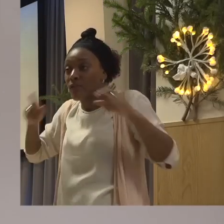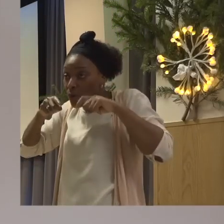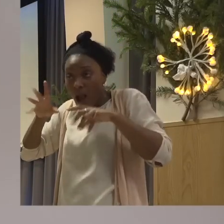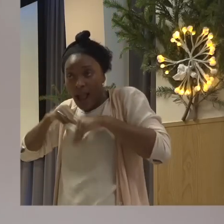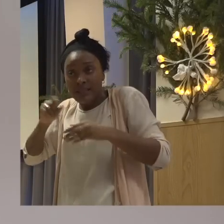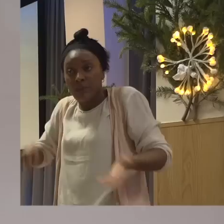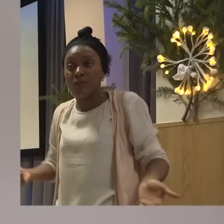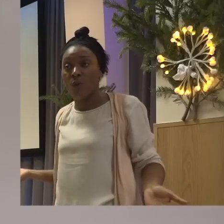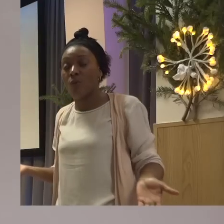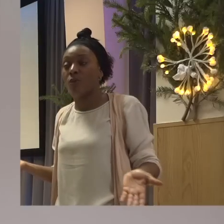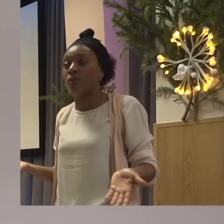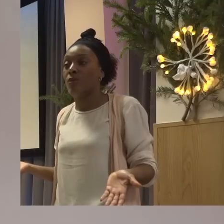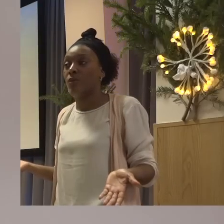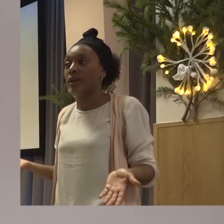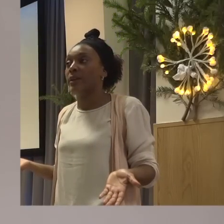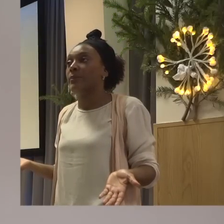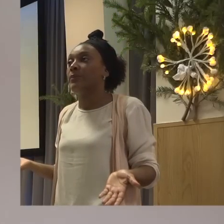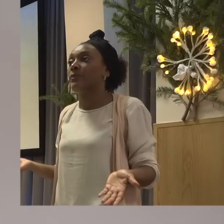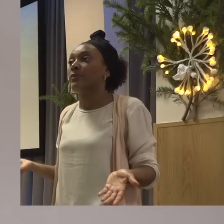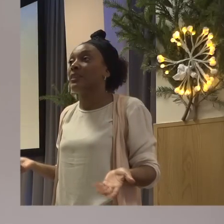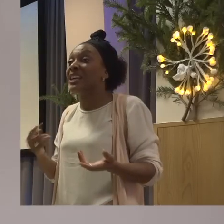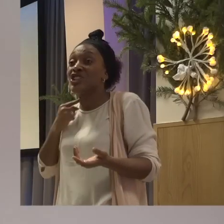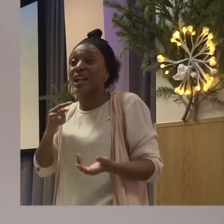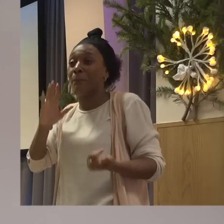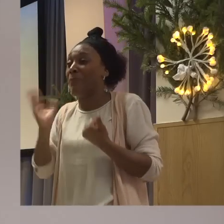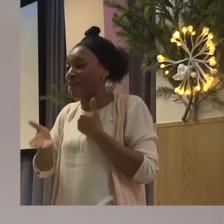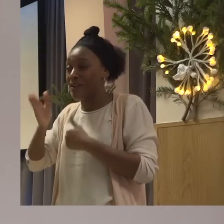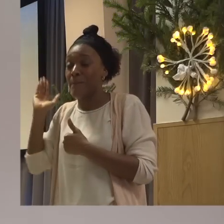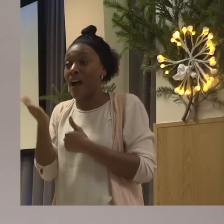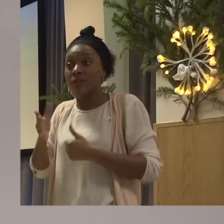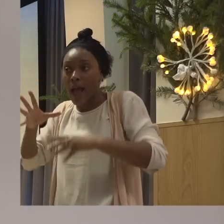où nous essuyons des échecs.